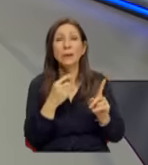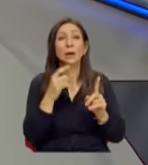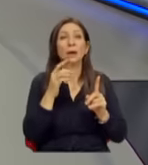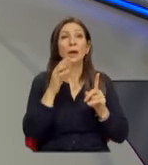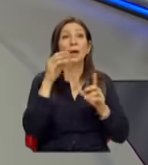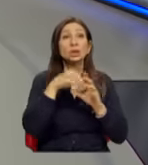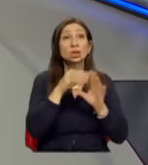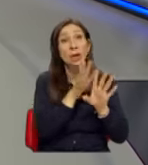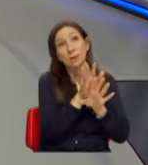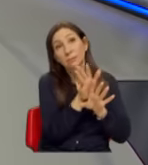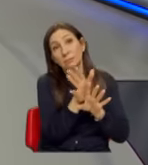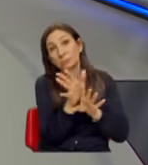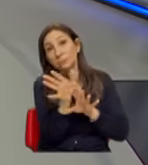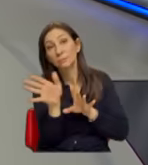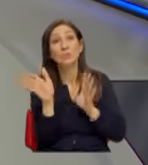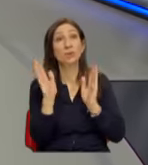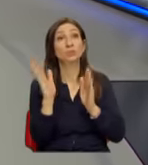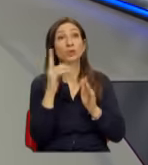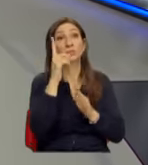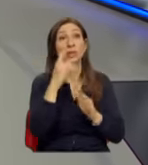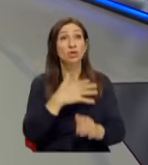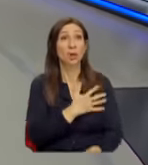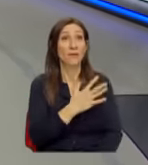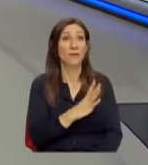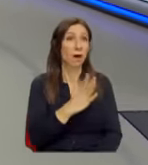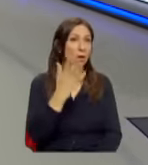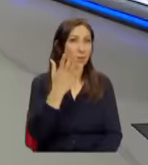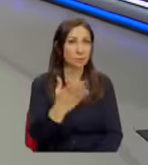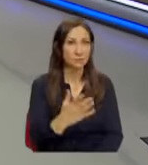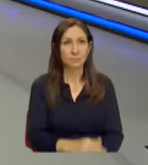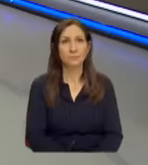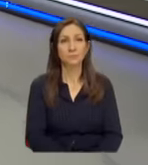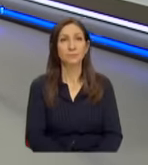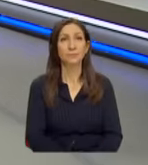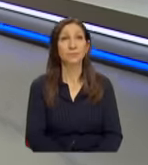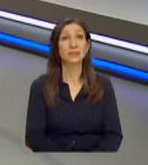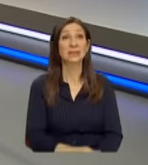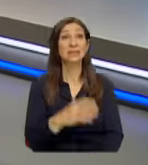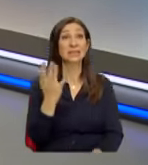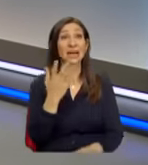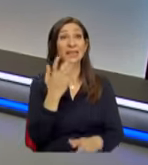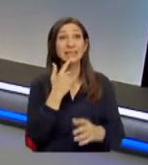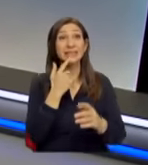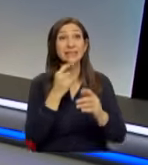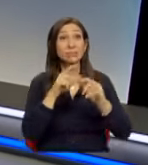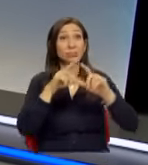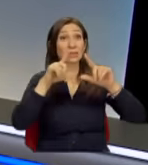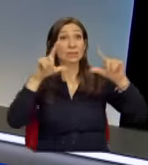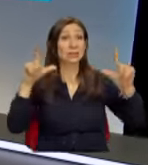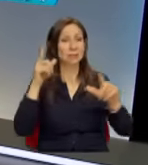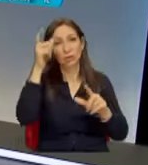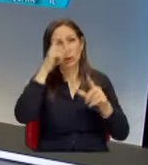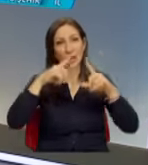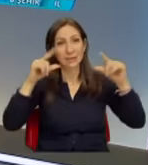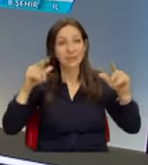Anadolu'nun içine doğru da ilerlemiş bir evet. Cumhuriyet Halk Partisi görüyorsunuz. Daha da kızarmış bir Türkiye haritası